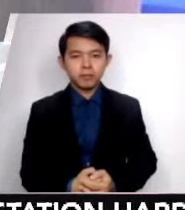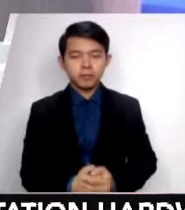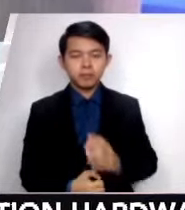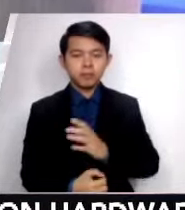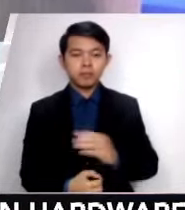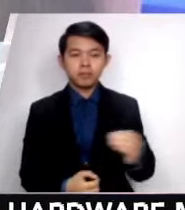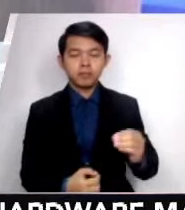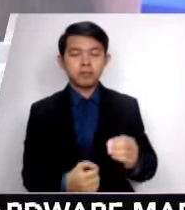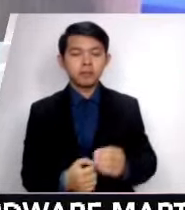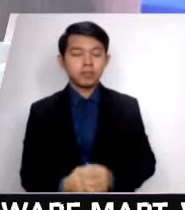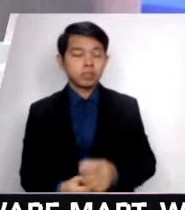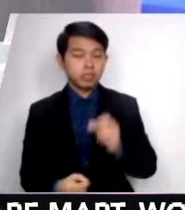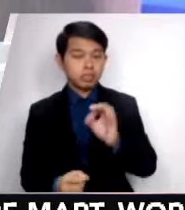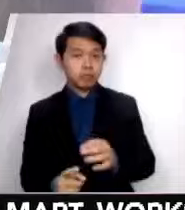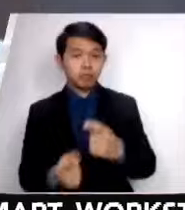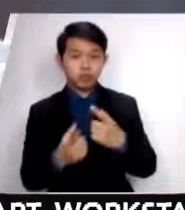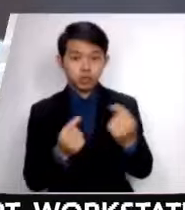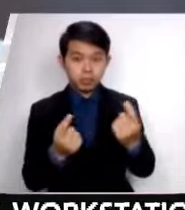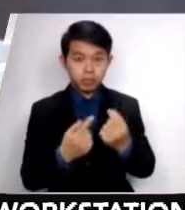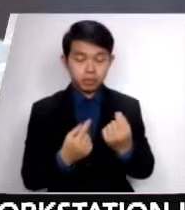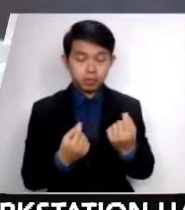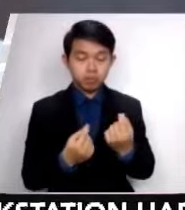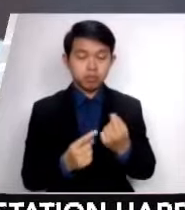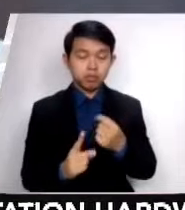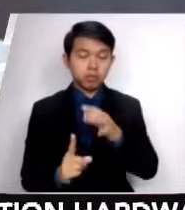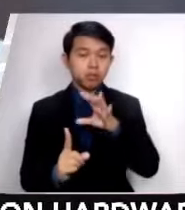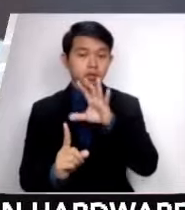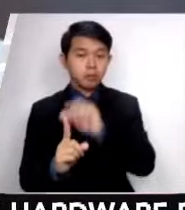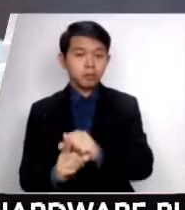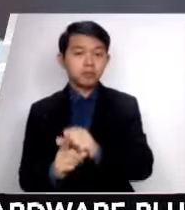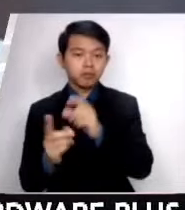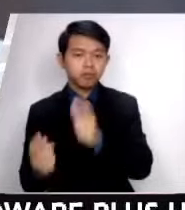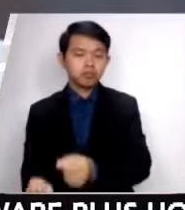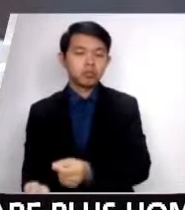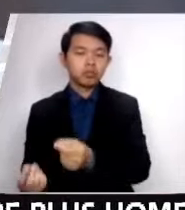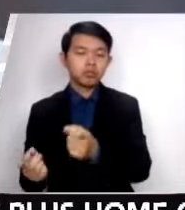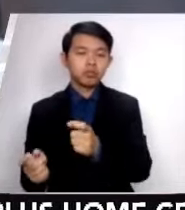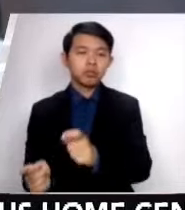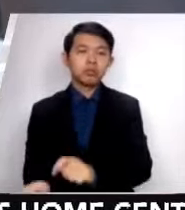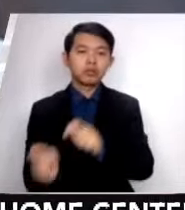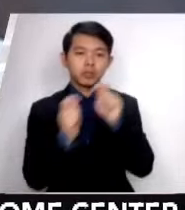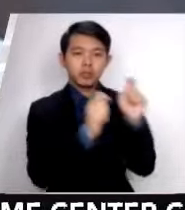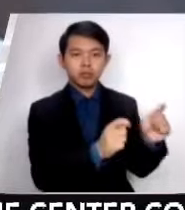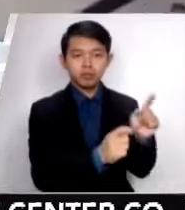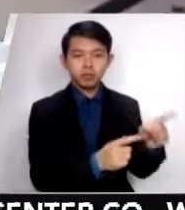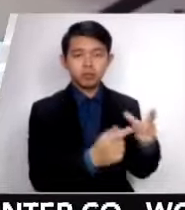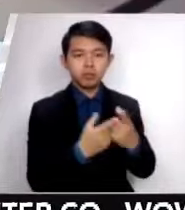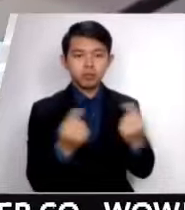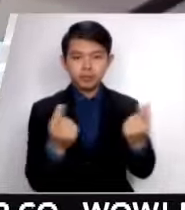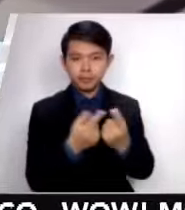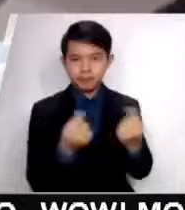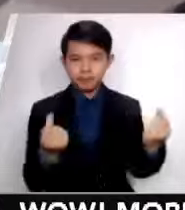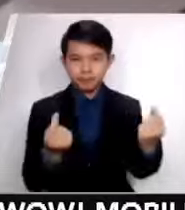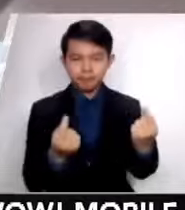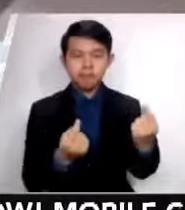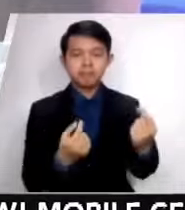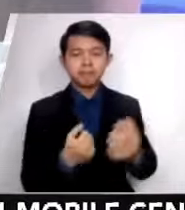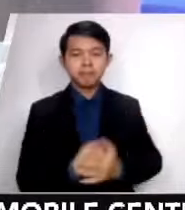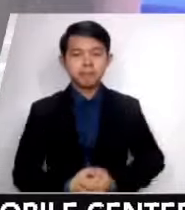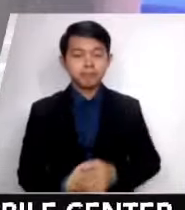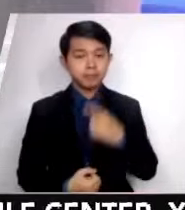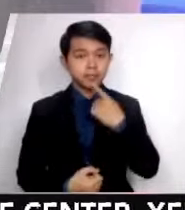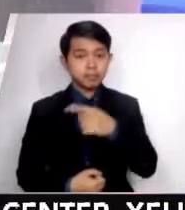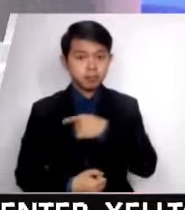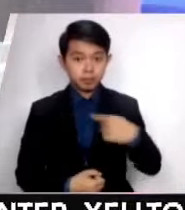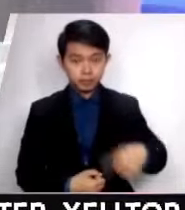authority, which is to exercise jurisdiction. Kaugnay naman ang pahayag ng China na huwag makialam ang